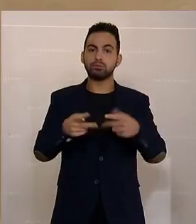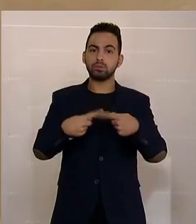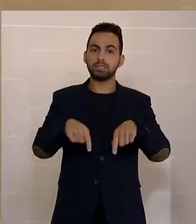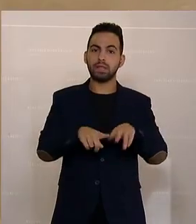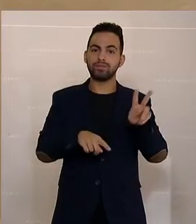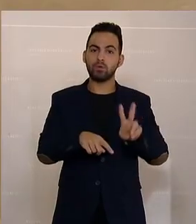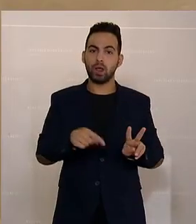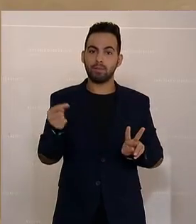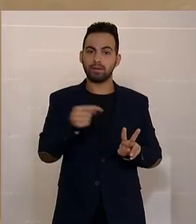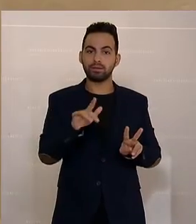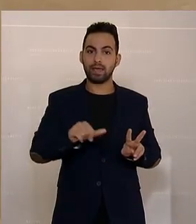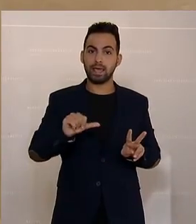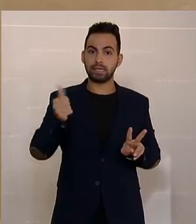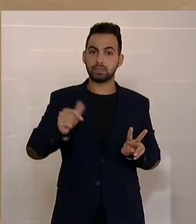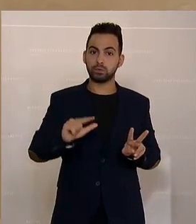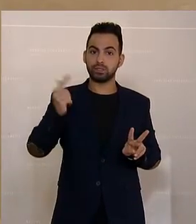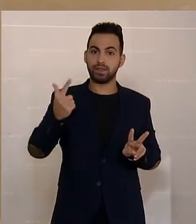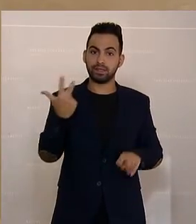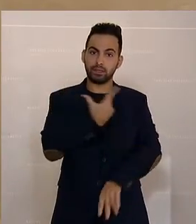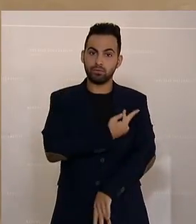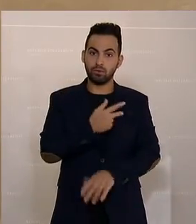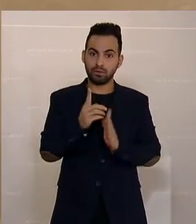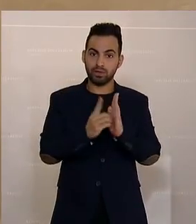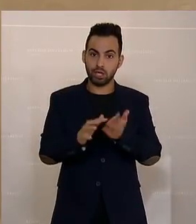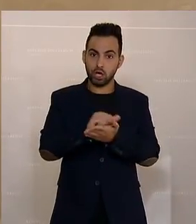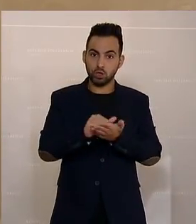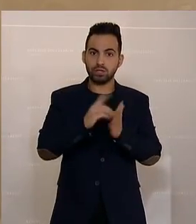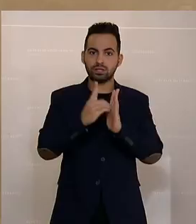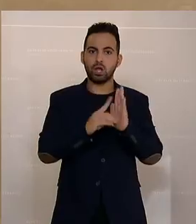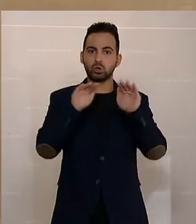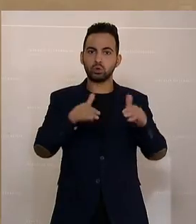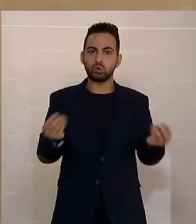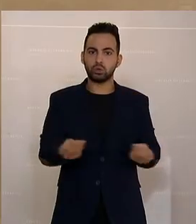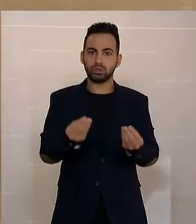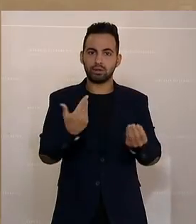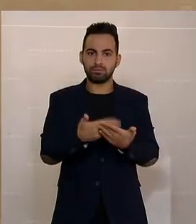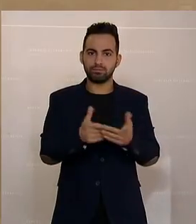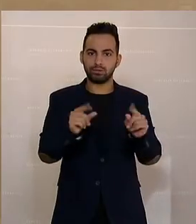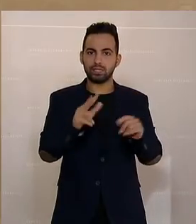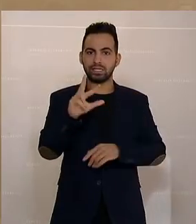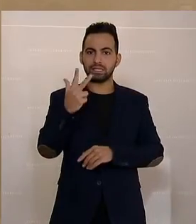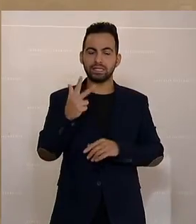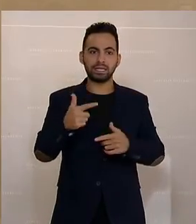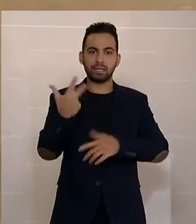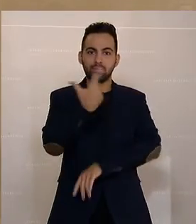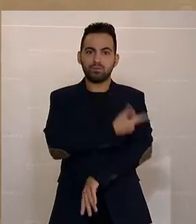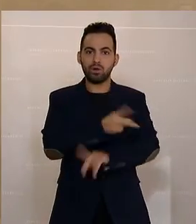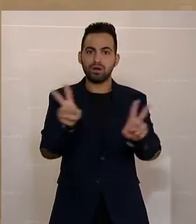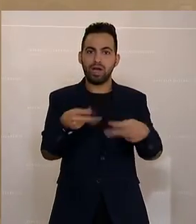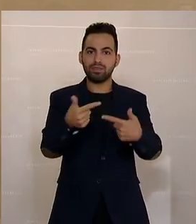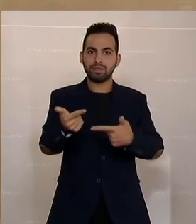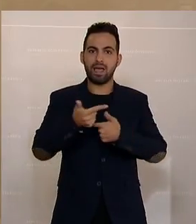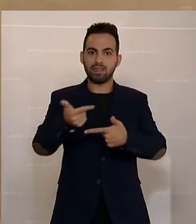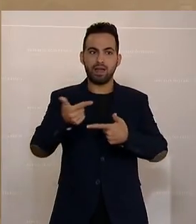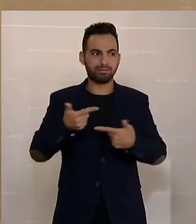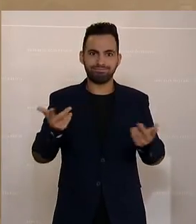Vorarlberg die Daten der Erst- und Zweitimpfung gelöscht hat, aus Datenschutzgründen und daher nicht zur Drittimpfung aktiv einladen kann, dann